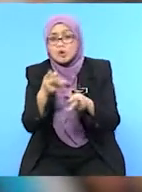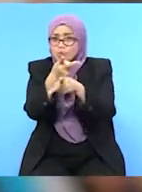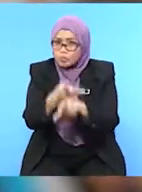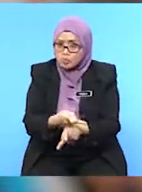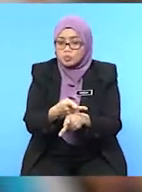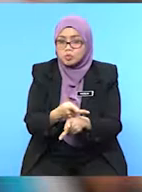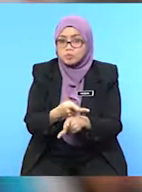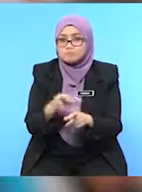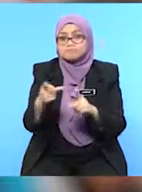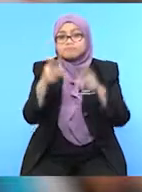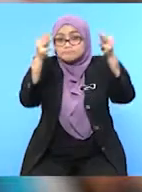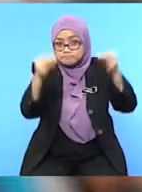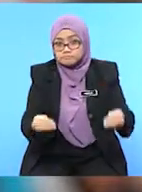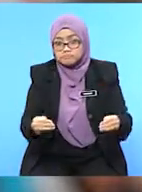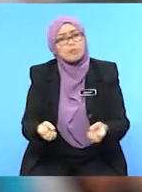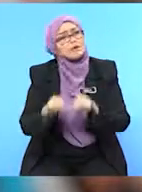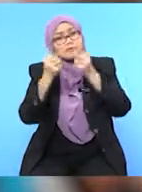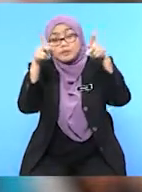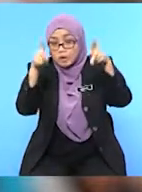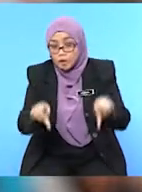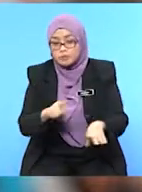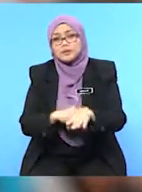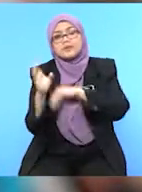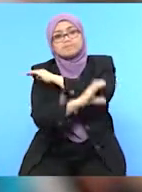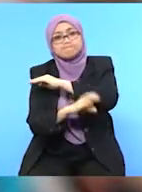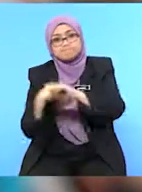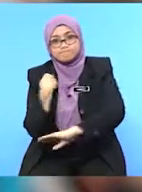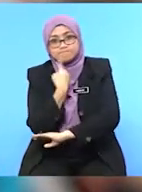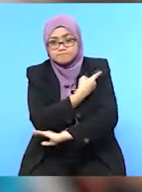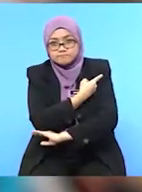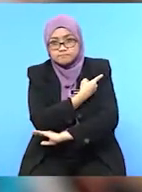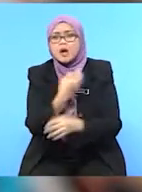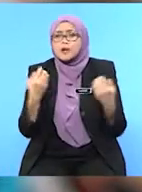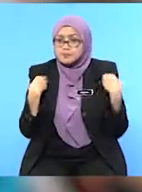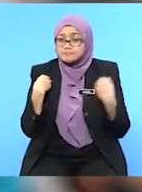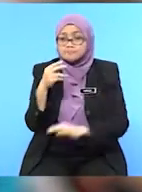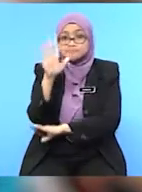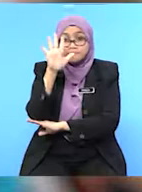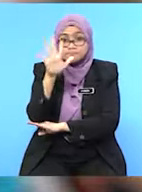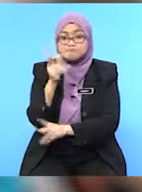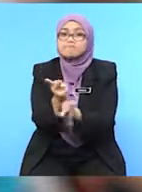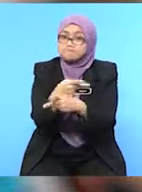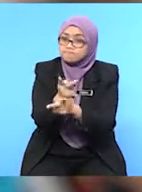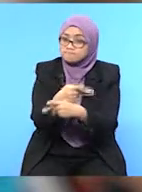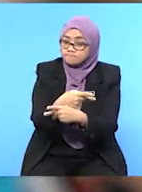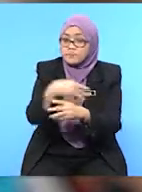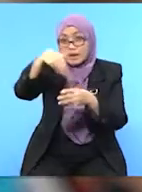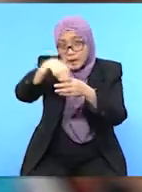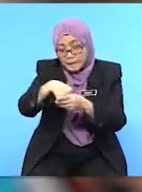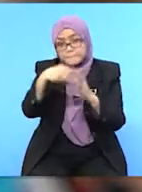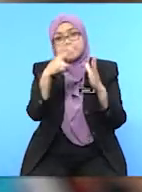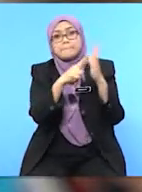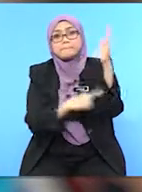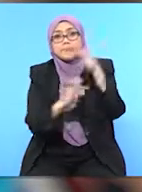Kukuh dalam kalangan masyarakat berbagai kaum di negara kita ke Ah tidak freemoviesub dalam rukun Garut Yang jelas